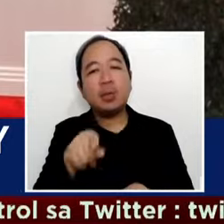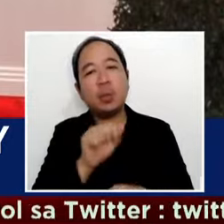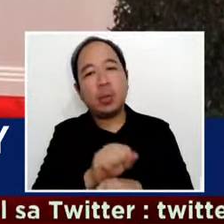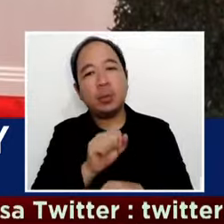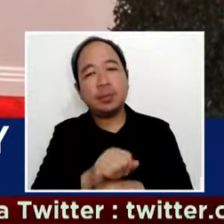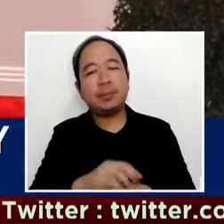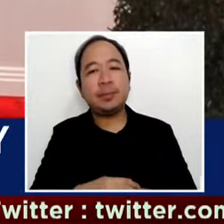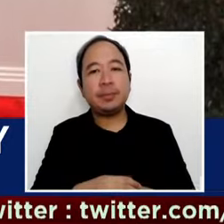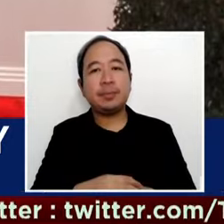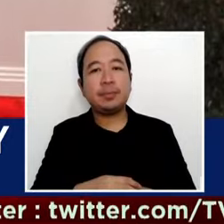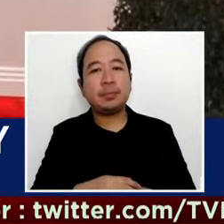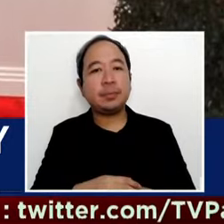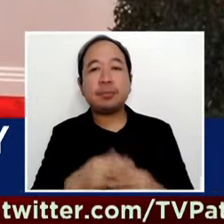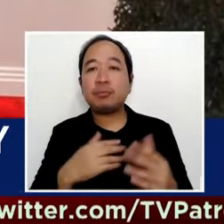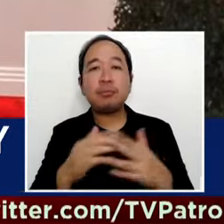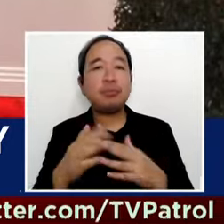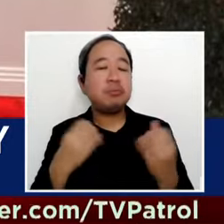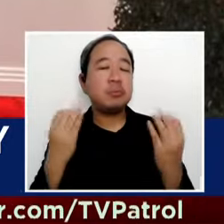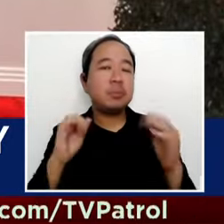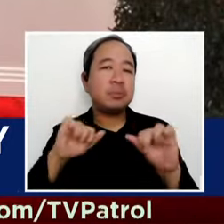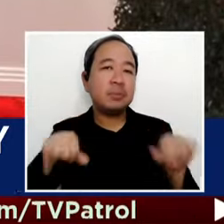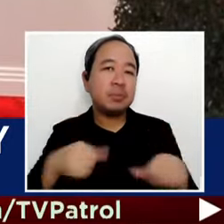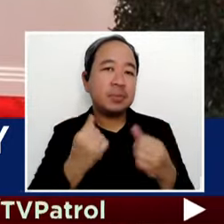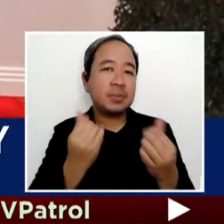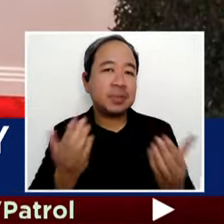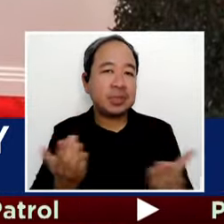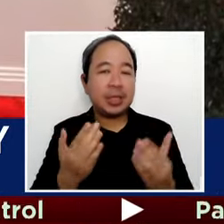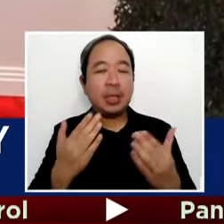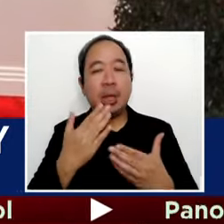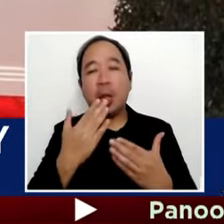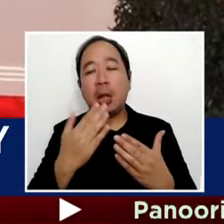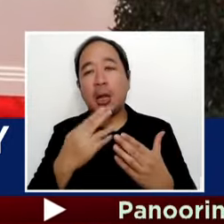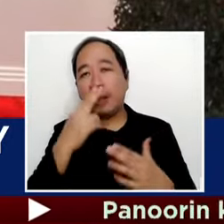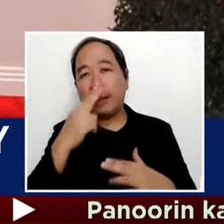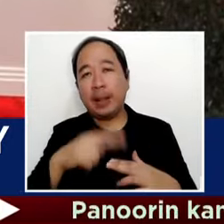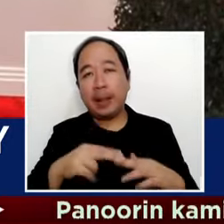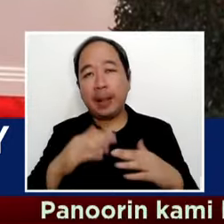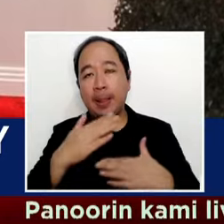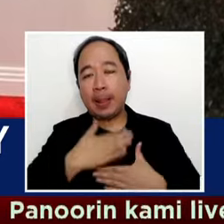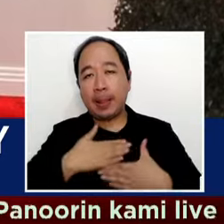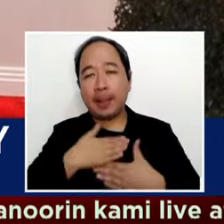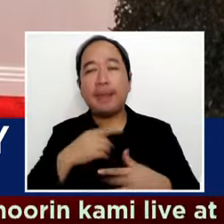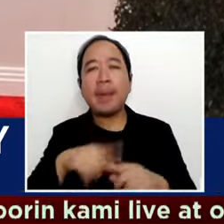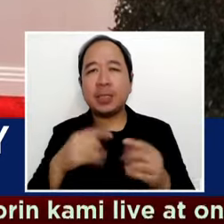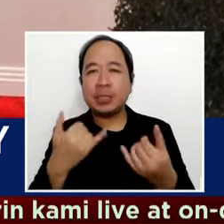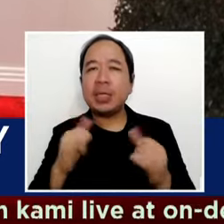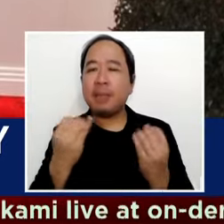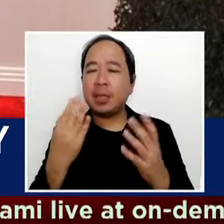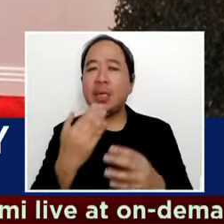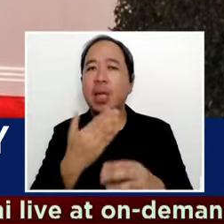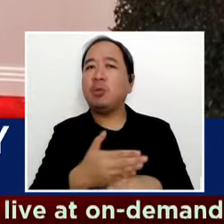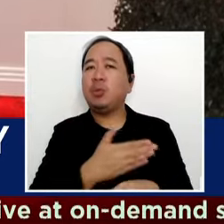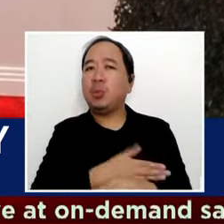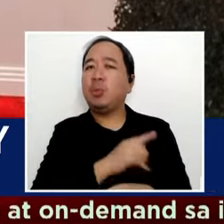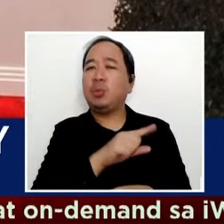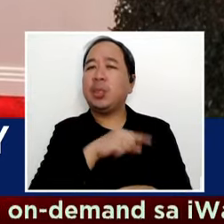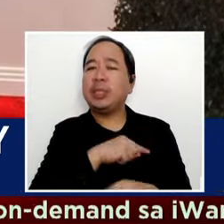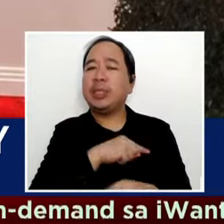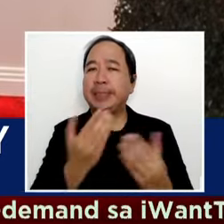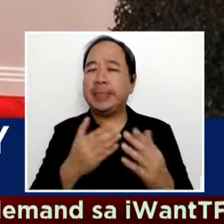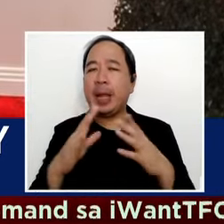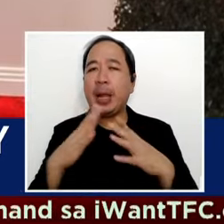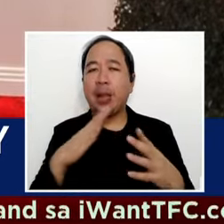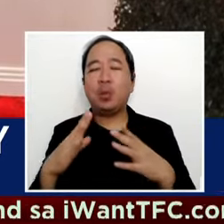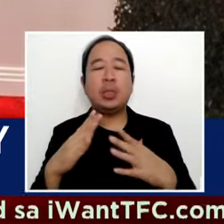Sa kabila ng maraming pagsubok sa industriya, marami na ring magandang nagaganap sa Hollywood gaya ng mas mainit na pagtanggap